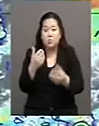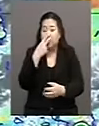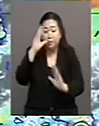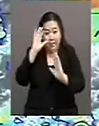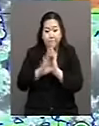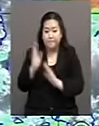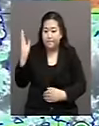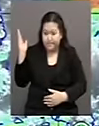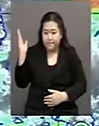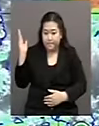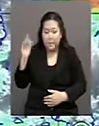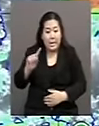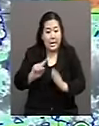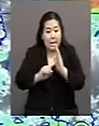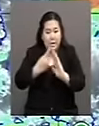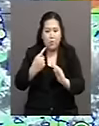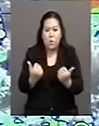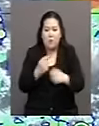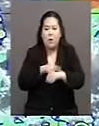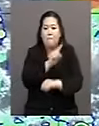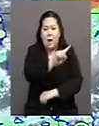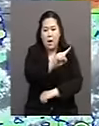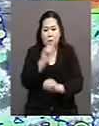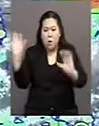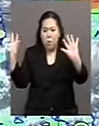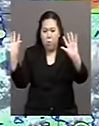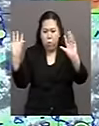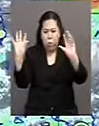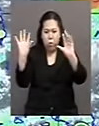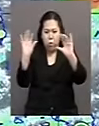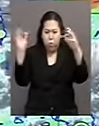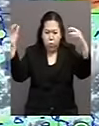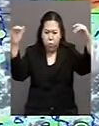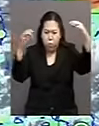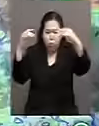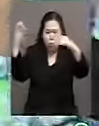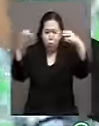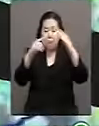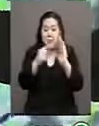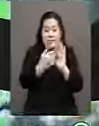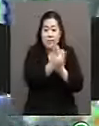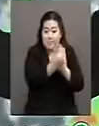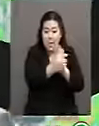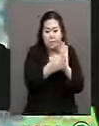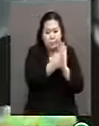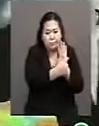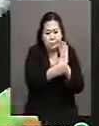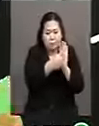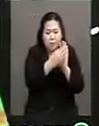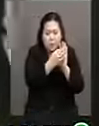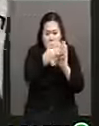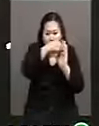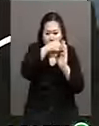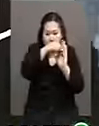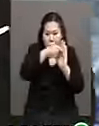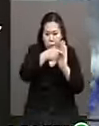กลมเมฟ้นเห่านี้กรอตัวตงแต่ช่วงบายทผาดมาแล้แล้วกเข้ามาบดิเวณของพ้ททางด้านโนอีศารตอนล่างและบริเวณของพที่ภาคกลาง